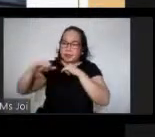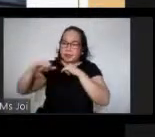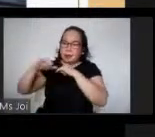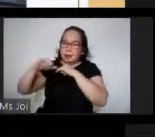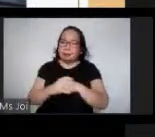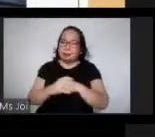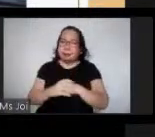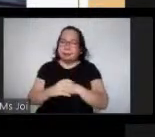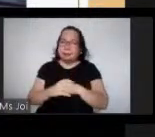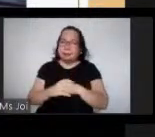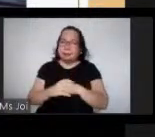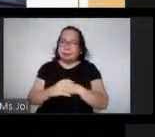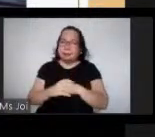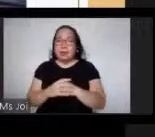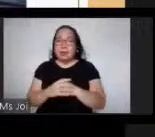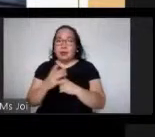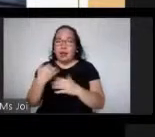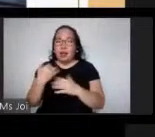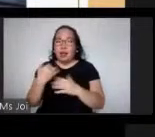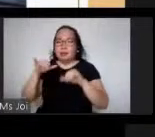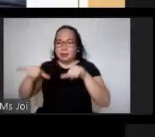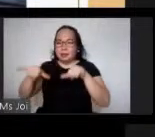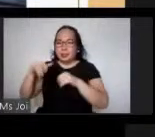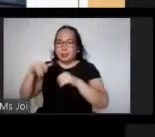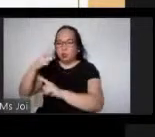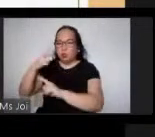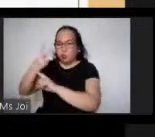out of 2 to 3 months.